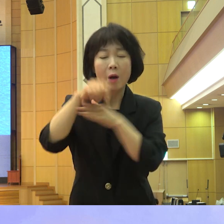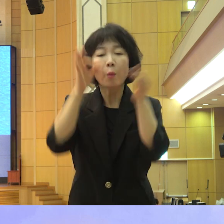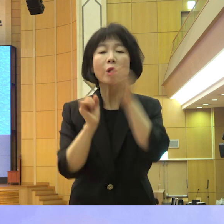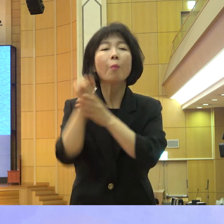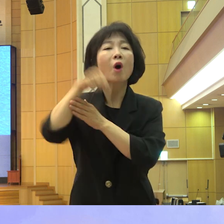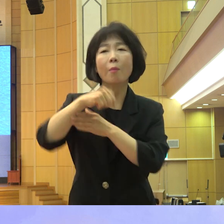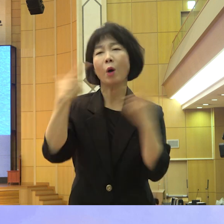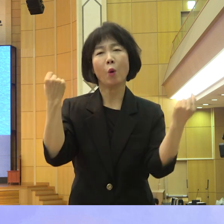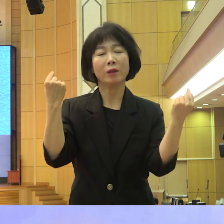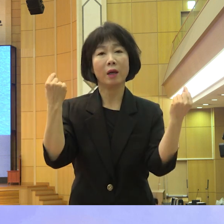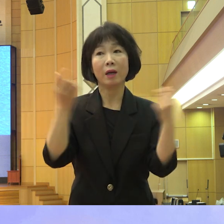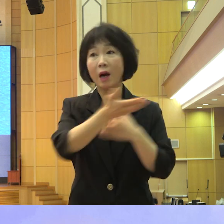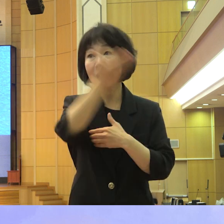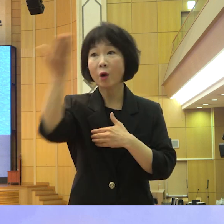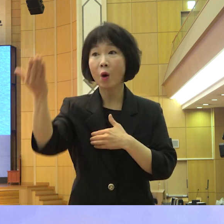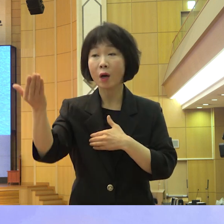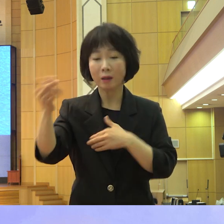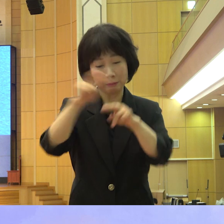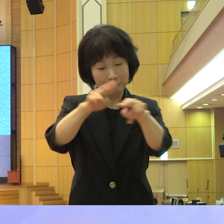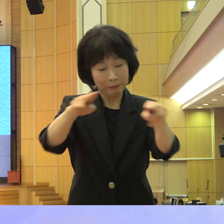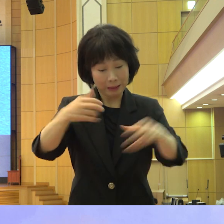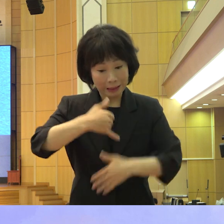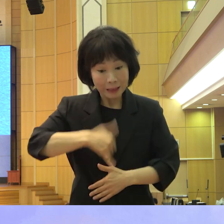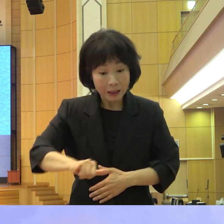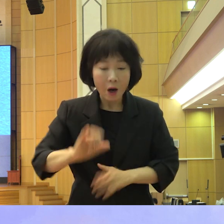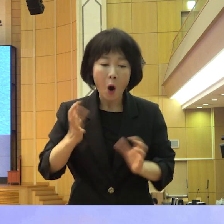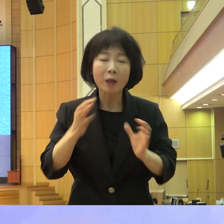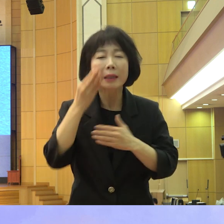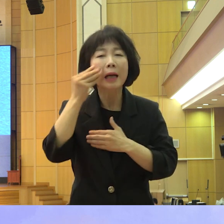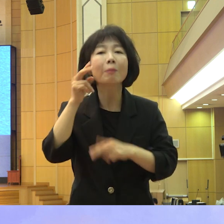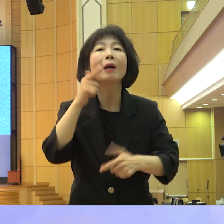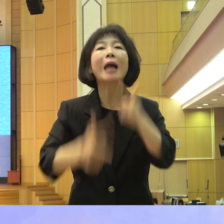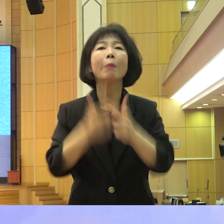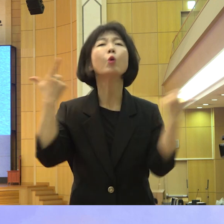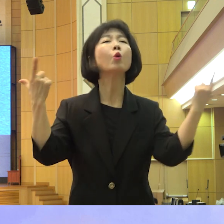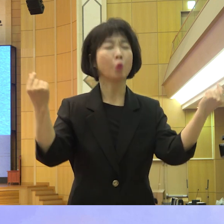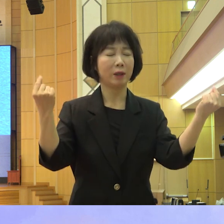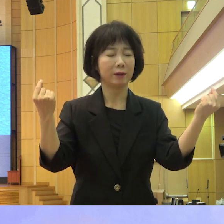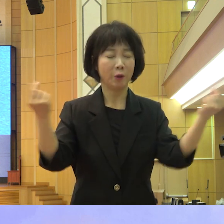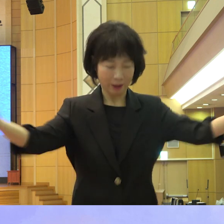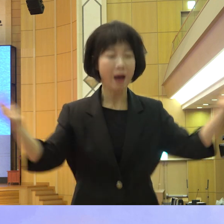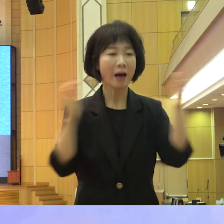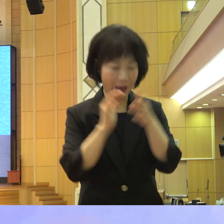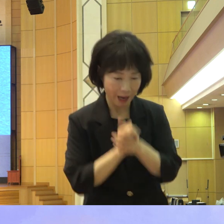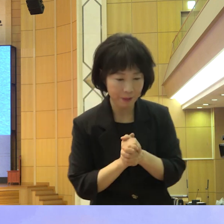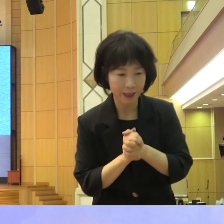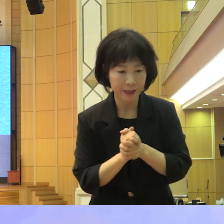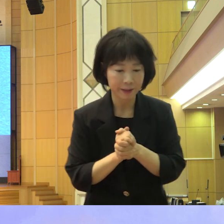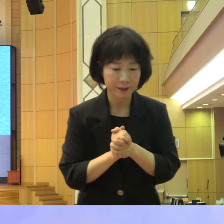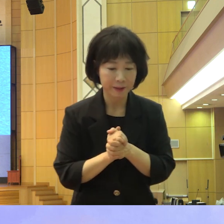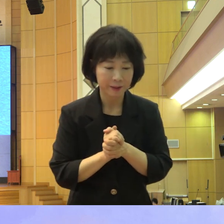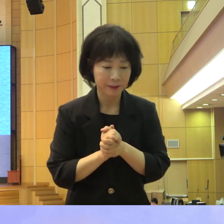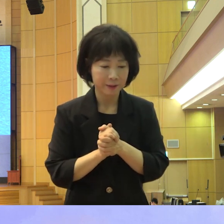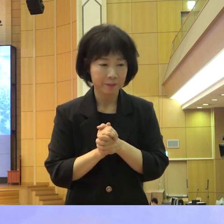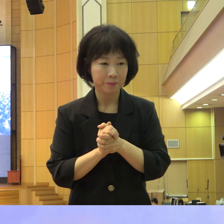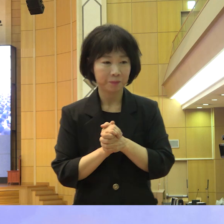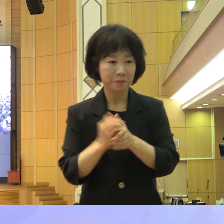포도나무 같으며 내 상에 둘린 자식은 어린 감람나무 같으리로다.